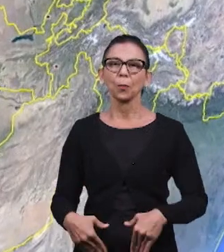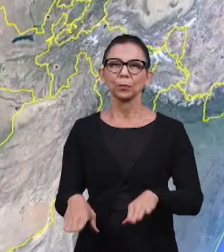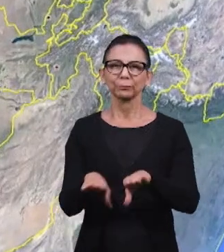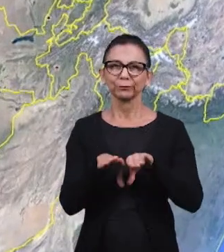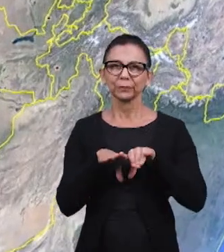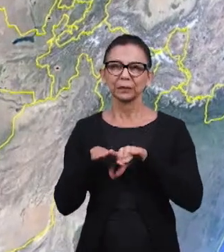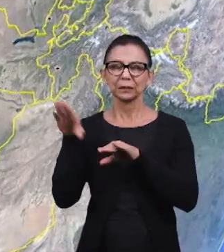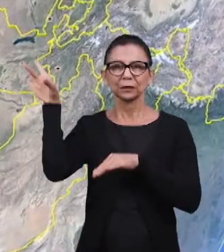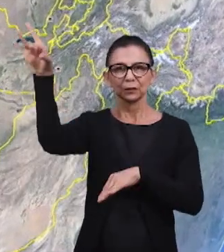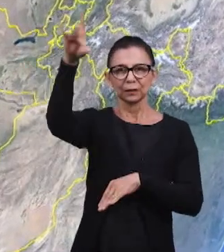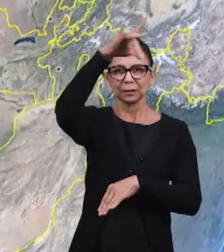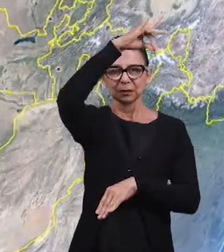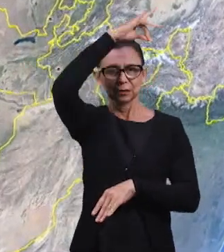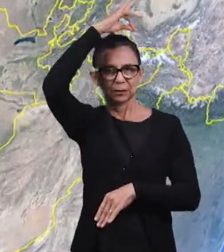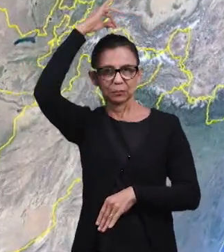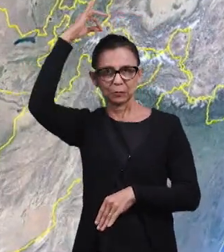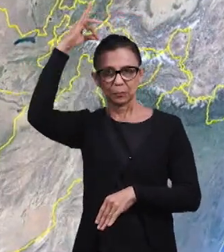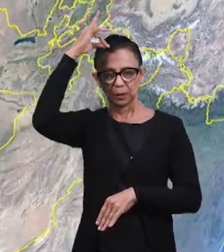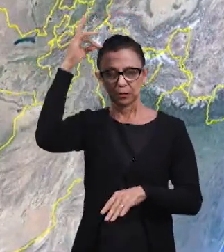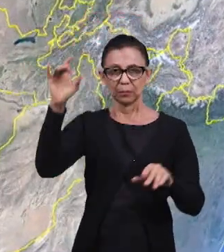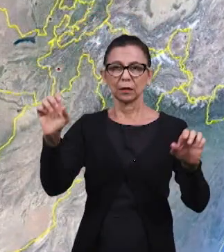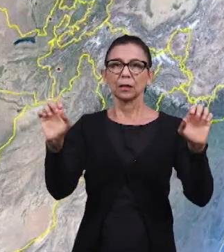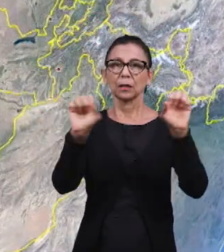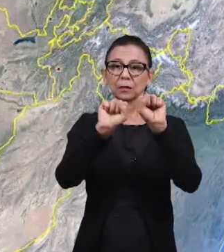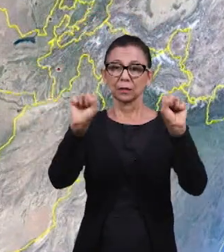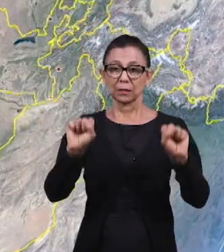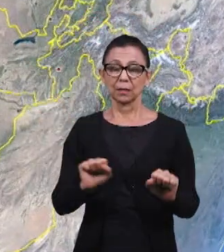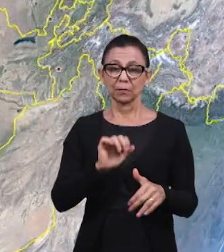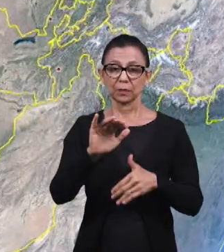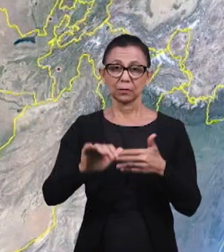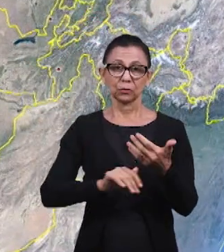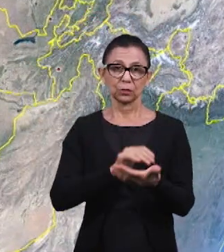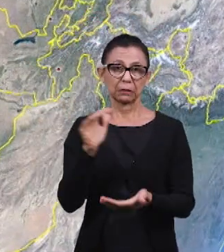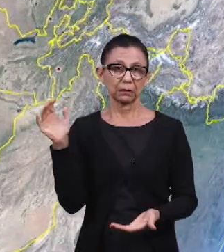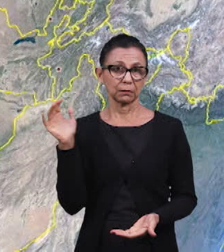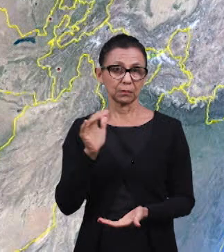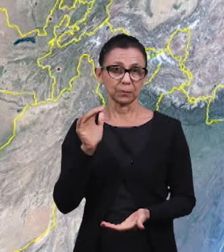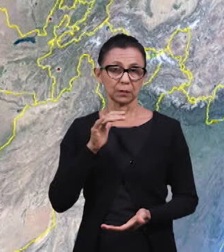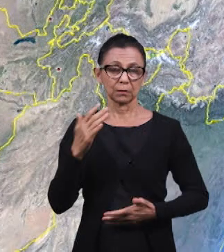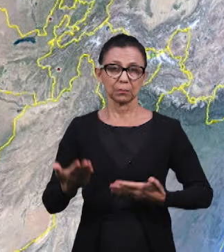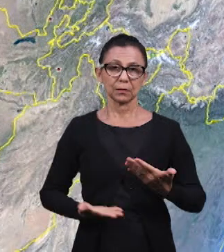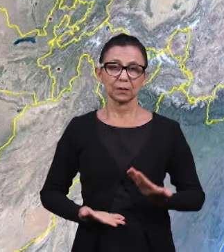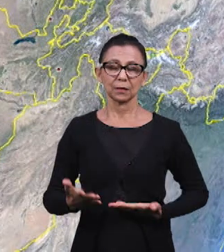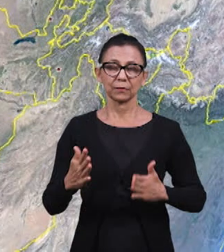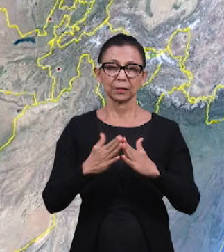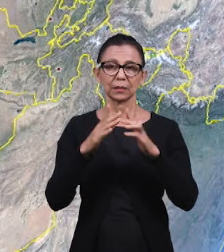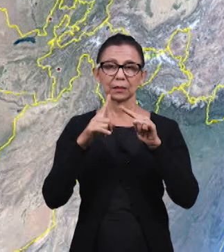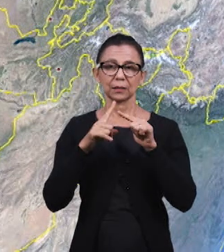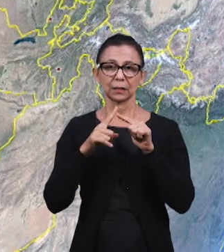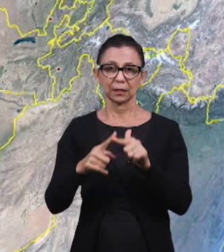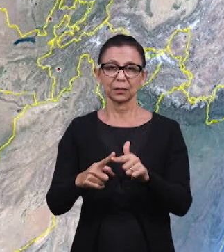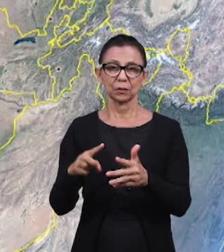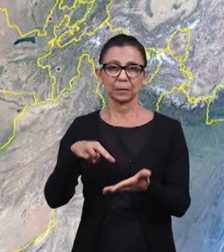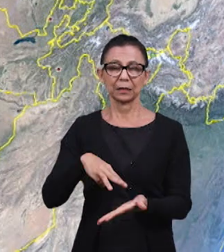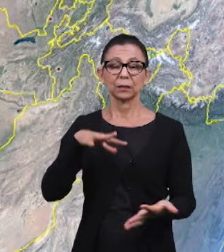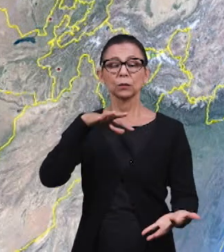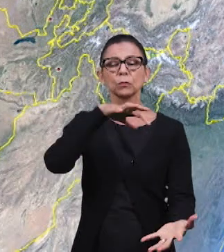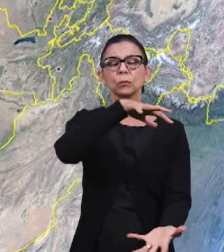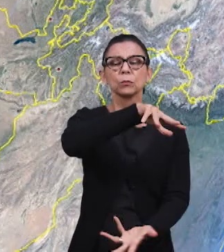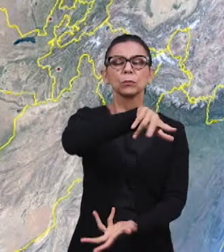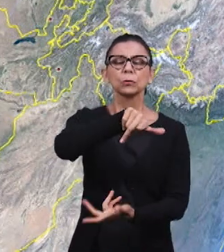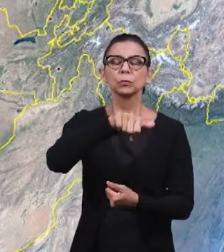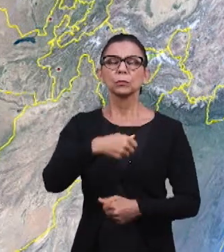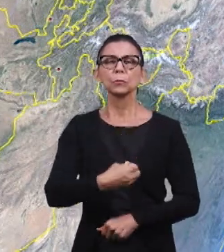même esprit. À travers le système de transmission, les membres de l'Église chrétienne Maranatha de toute la